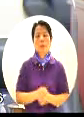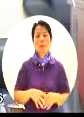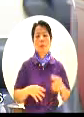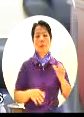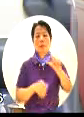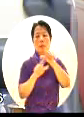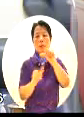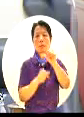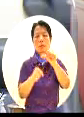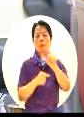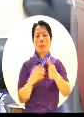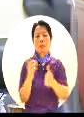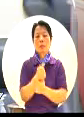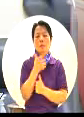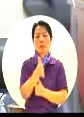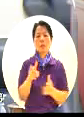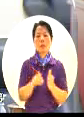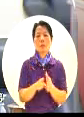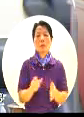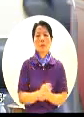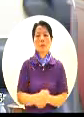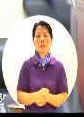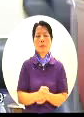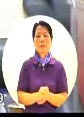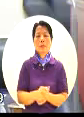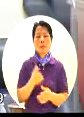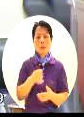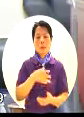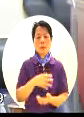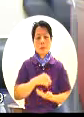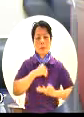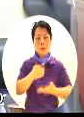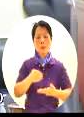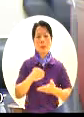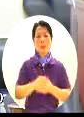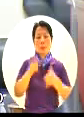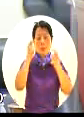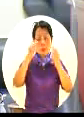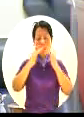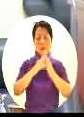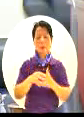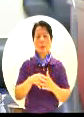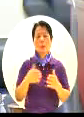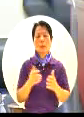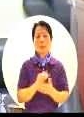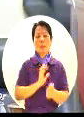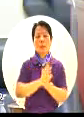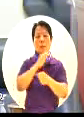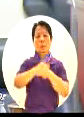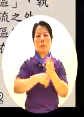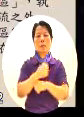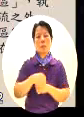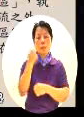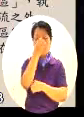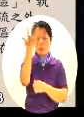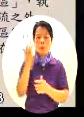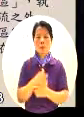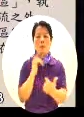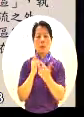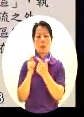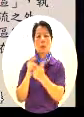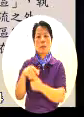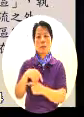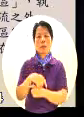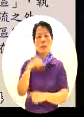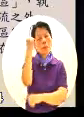哈，在总执行的时候，已经建议我们高雄市政府来推动青年合宜住宅，